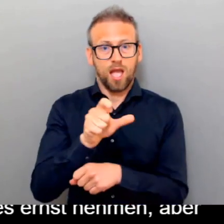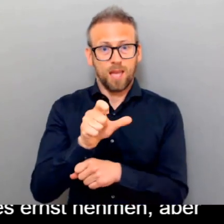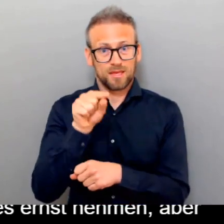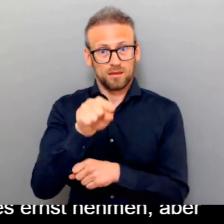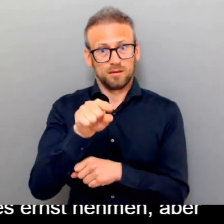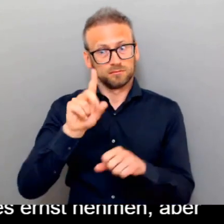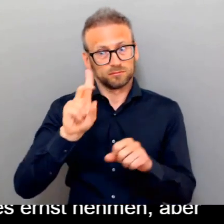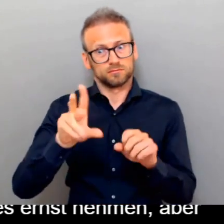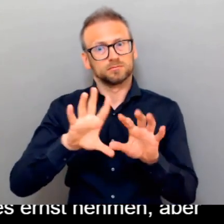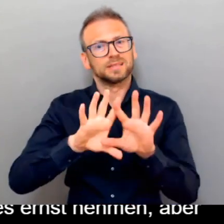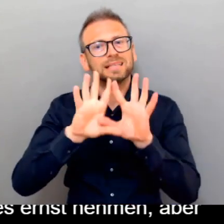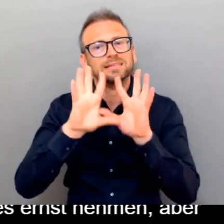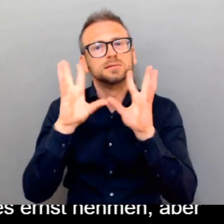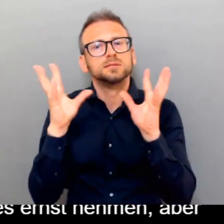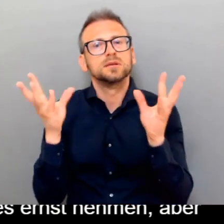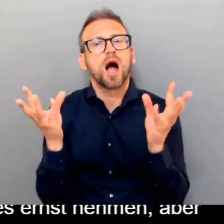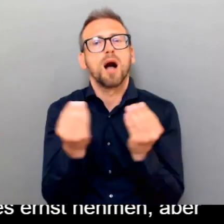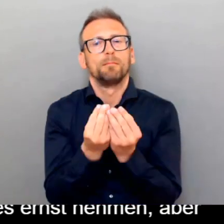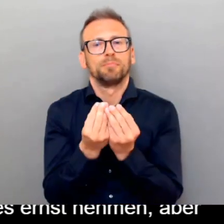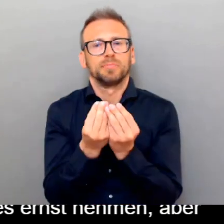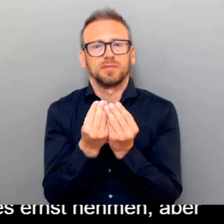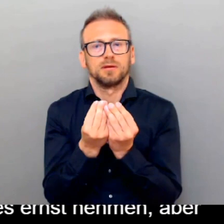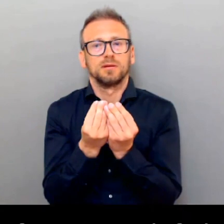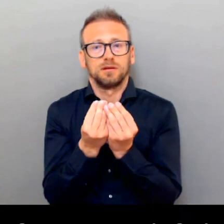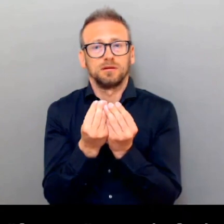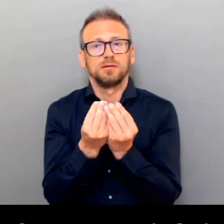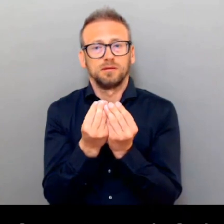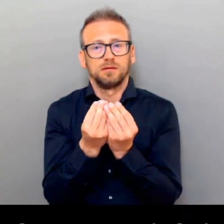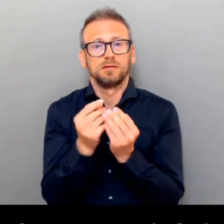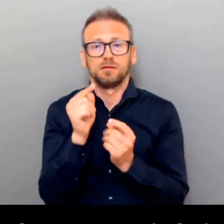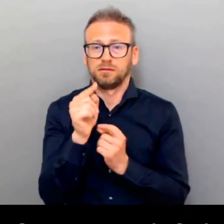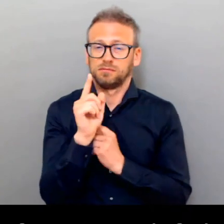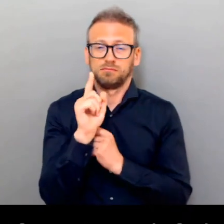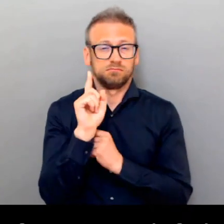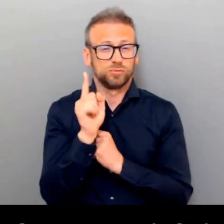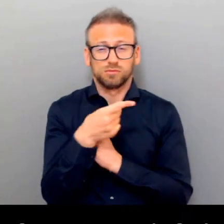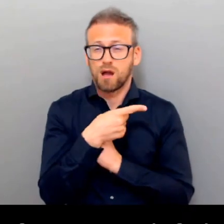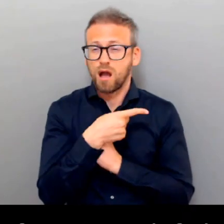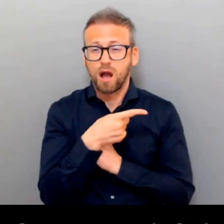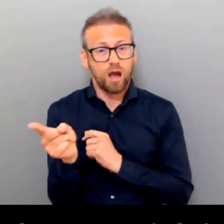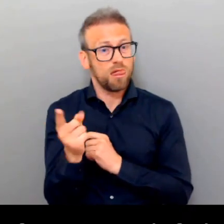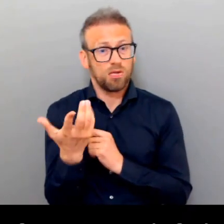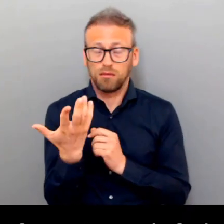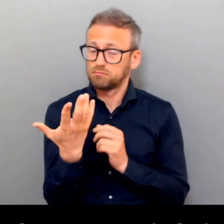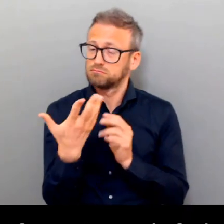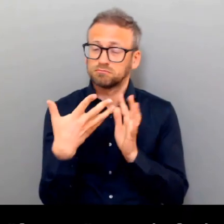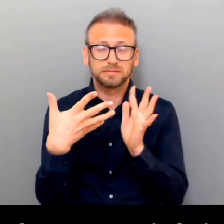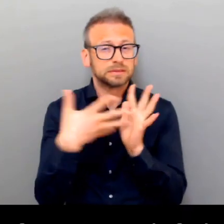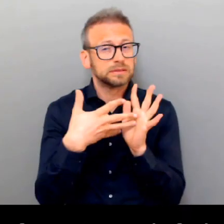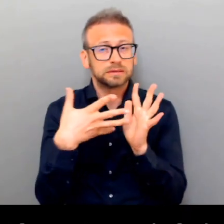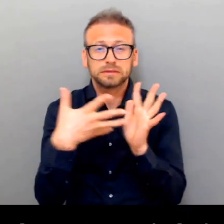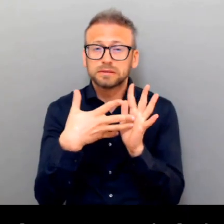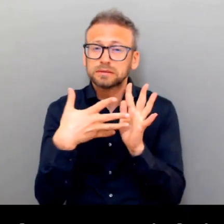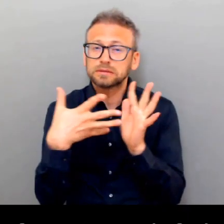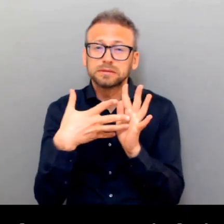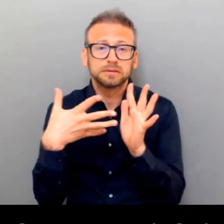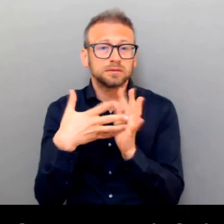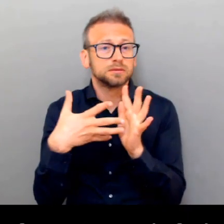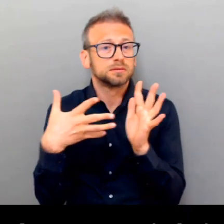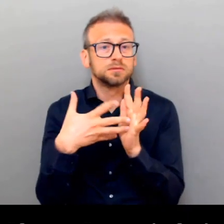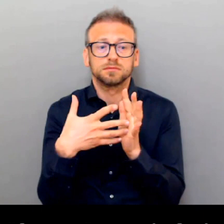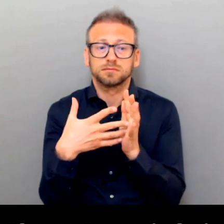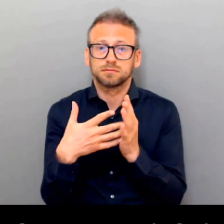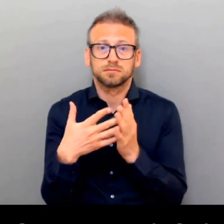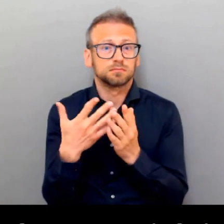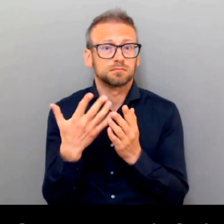werden jetzt, ob man das in welchem zeitlichen Rahmen, also relativ zügigst alle untersucht. Das werden wir sicherlich jetzt